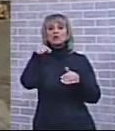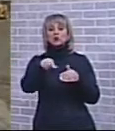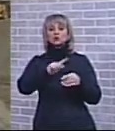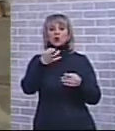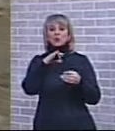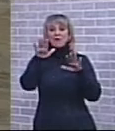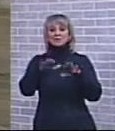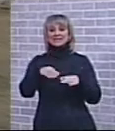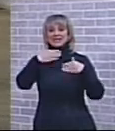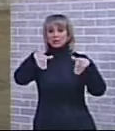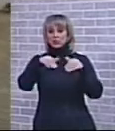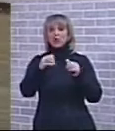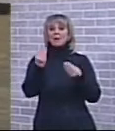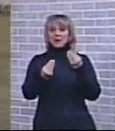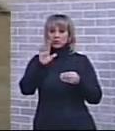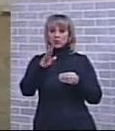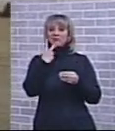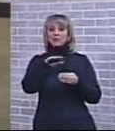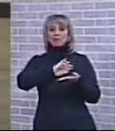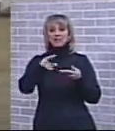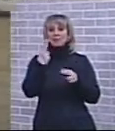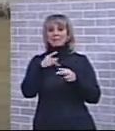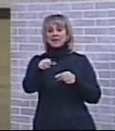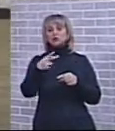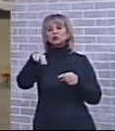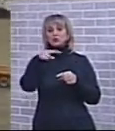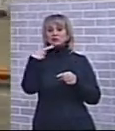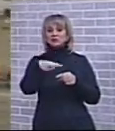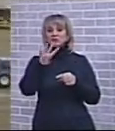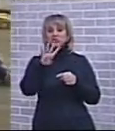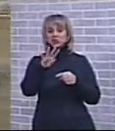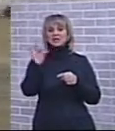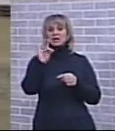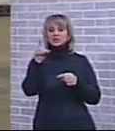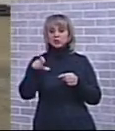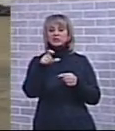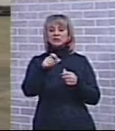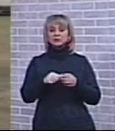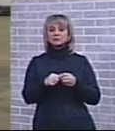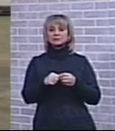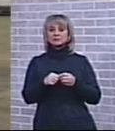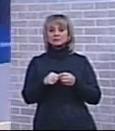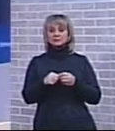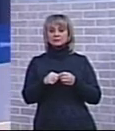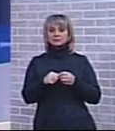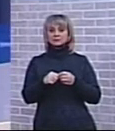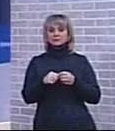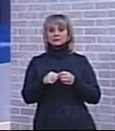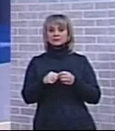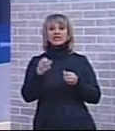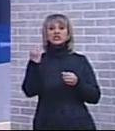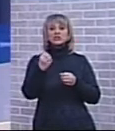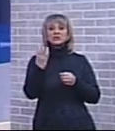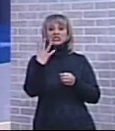что с любого места на трибунах матч будет виден без помех. Елена Рябжанова, Юрий Бабенко, Дон-24, Ростов-на-Дону.